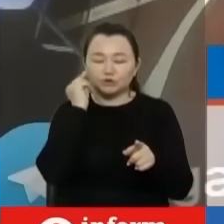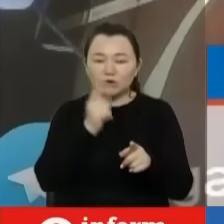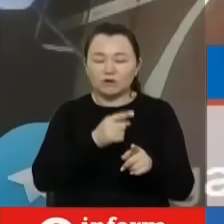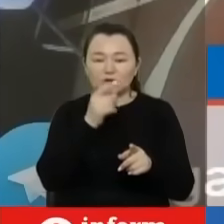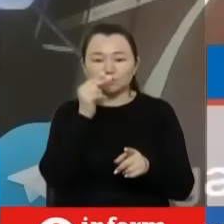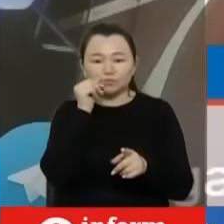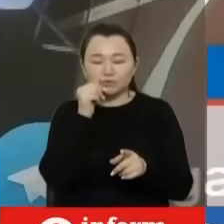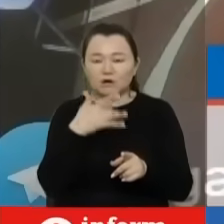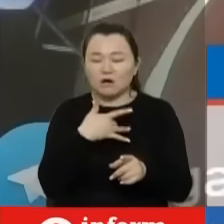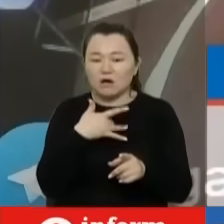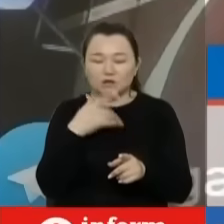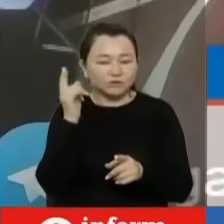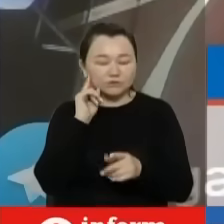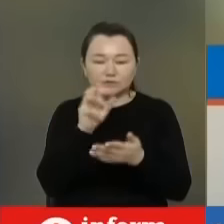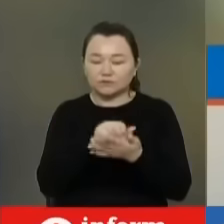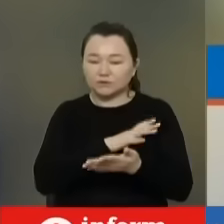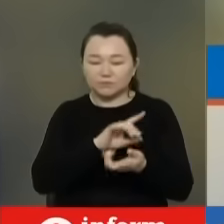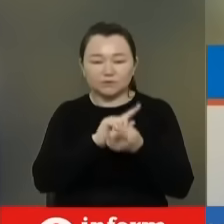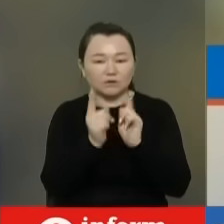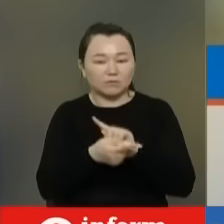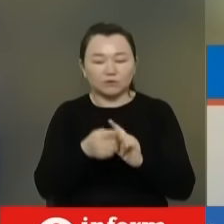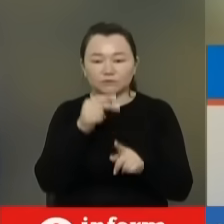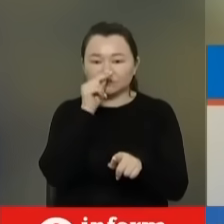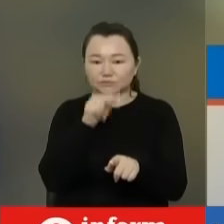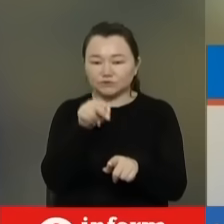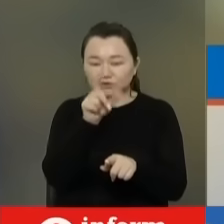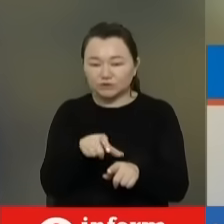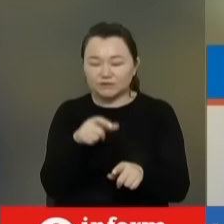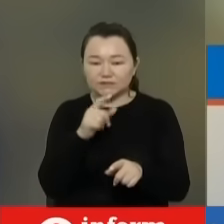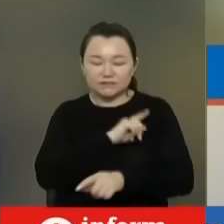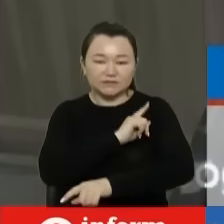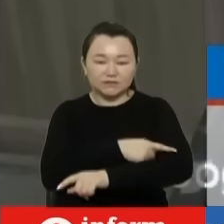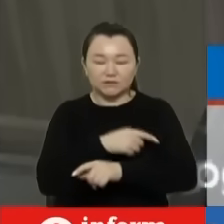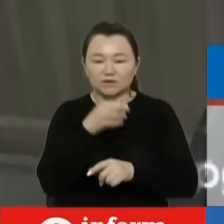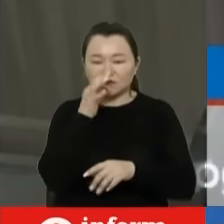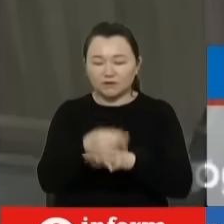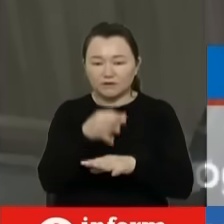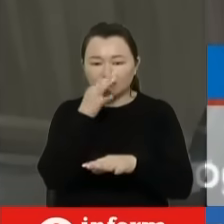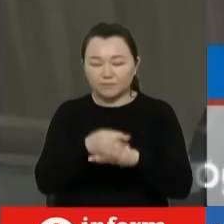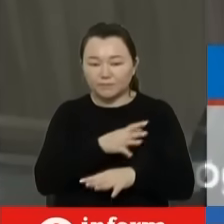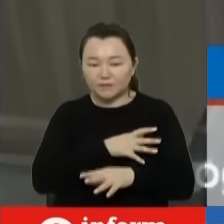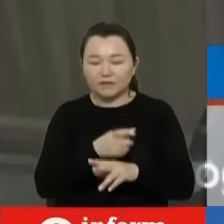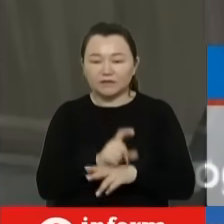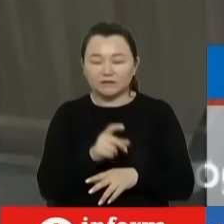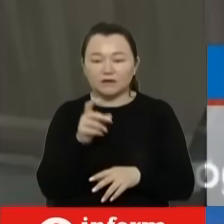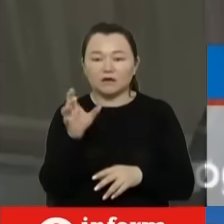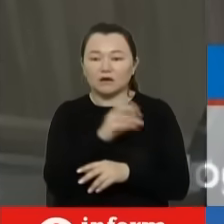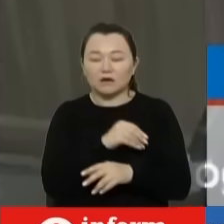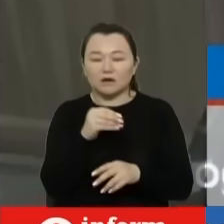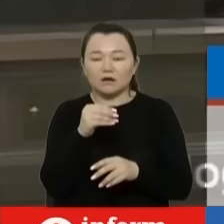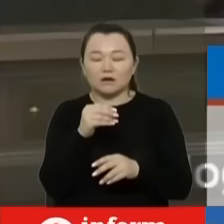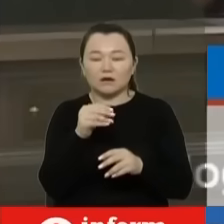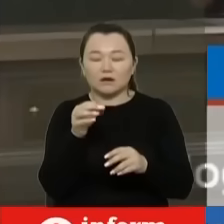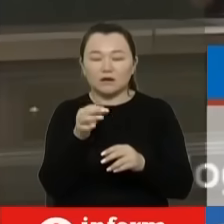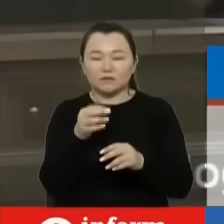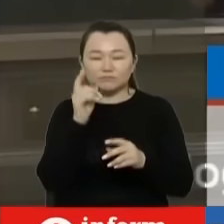сөйлегені байқалмады деді куәгер. Керісінше, сотталушының үні жарқын-жарқын шығып жатқан. Осы сәтте бөлме ішінен әлдененің бүлінген не